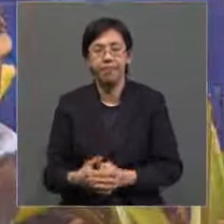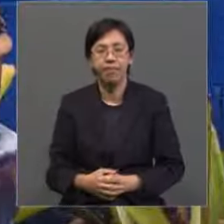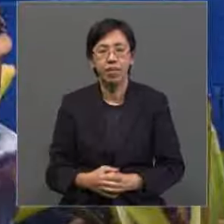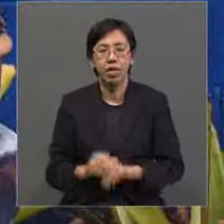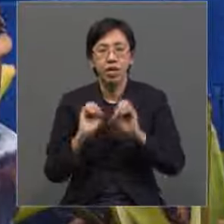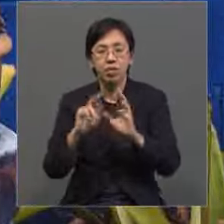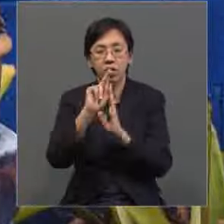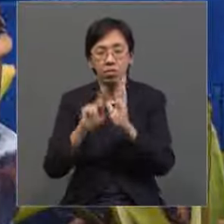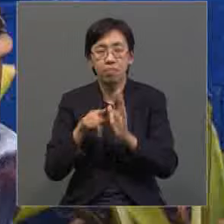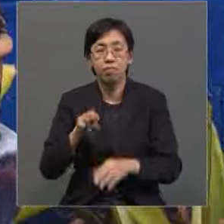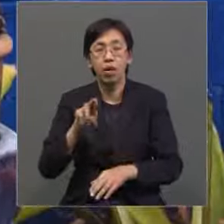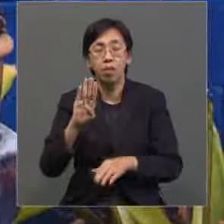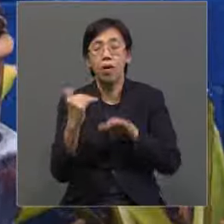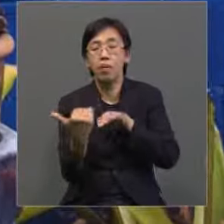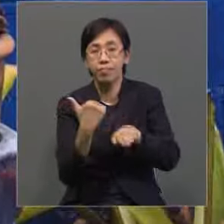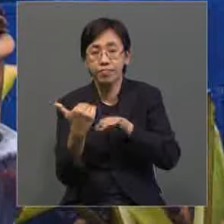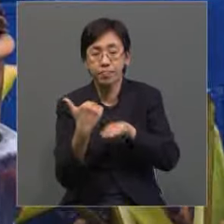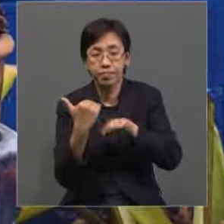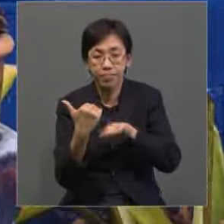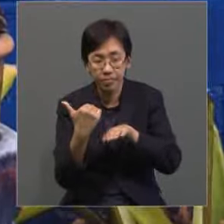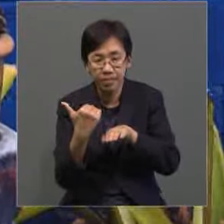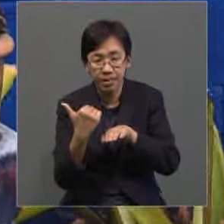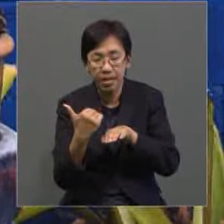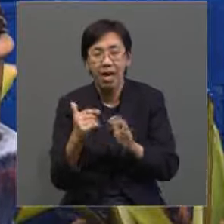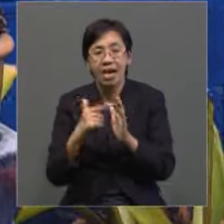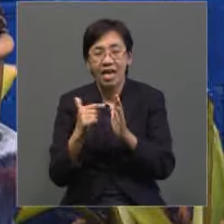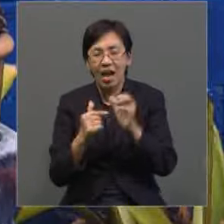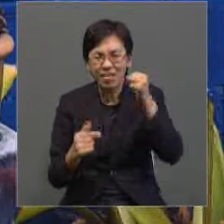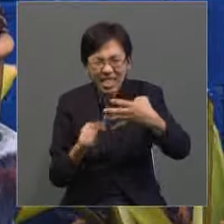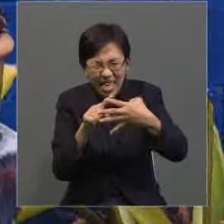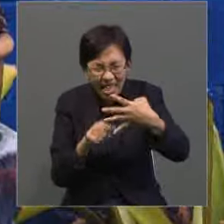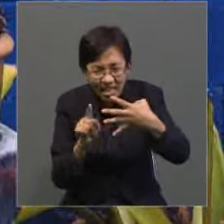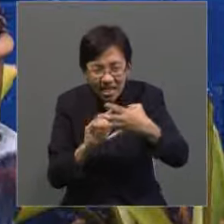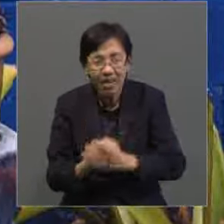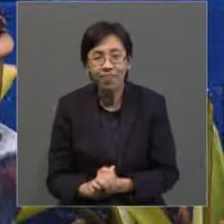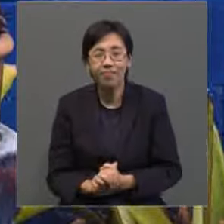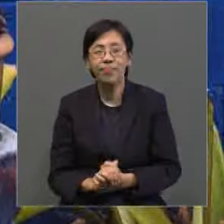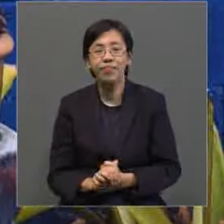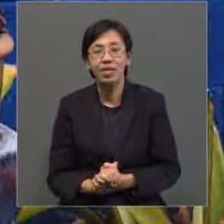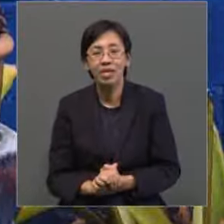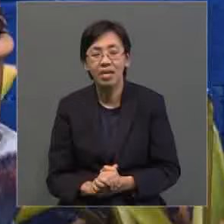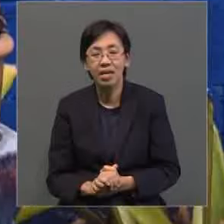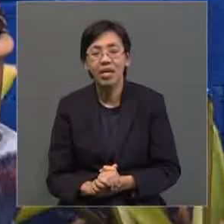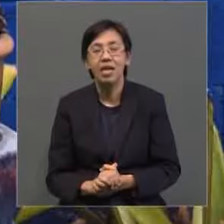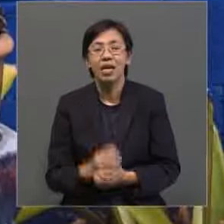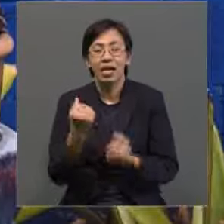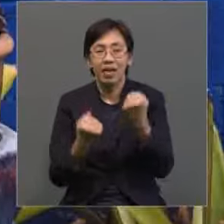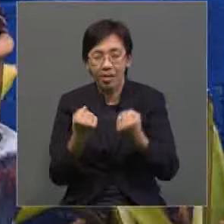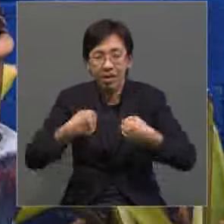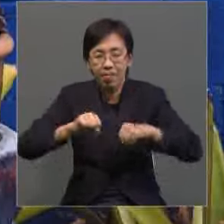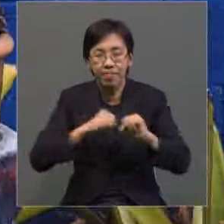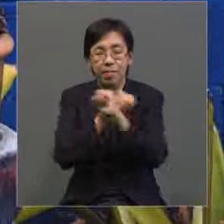ชาพรบจราจรทางบกเราก็จะแจกยา4เม็ดด้วยเราก็จะบอกว่าขับขี่ปลอดภัย